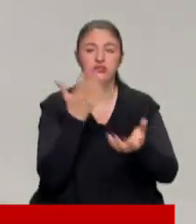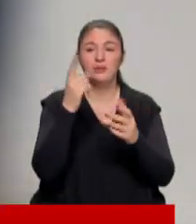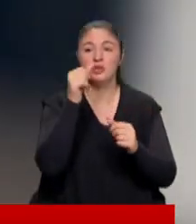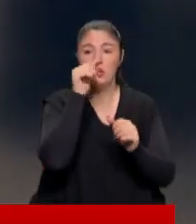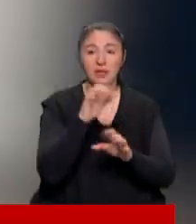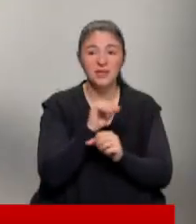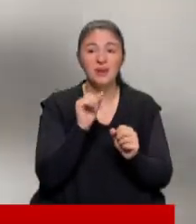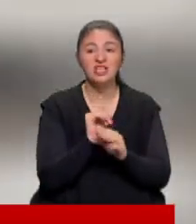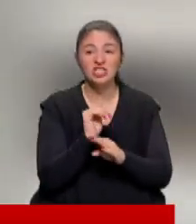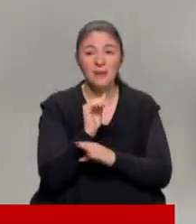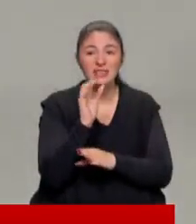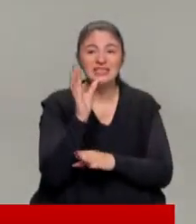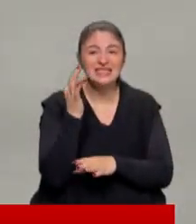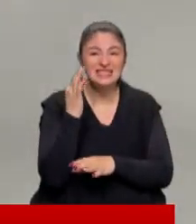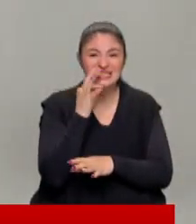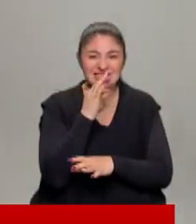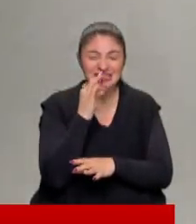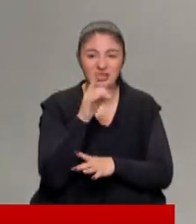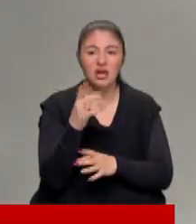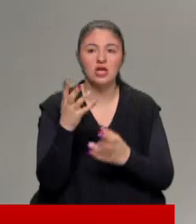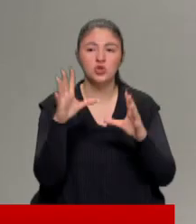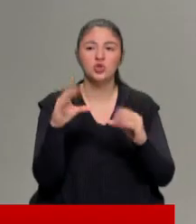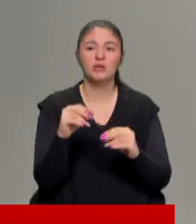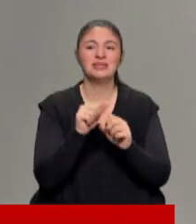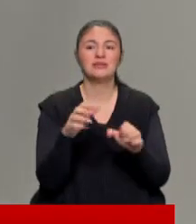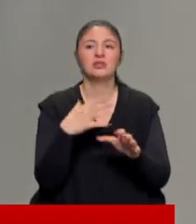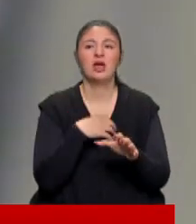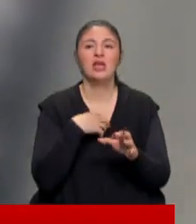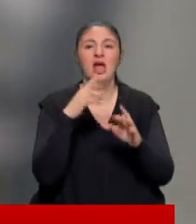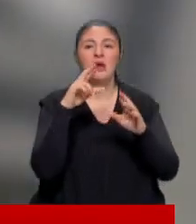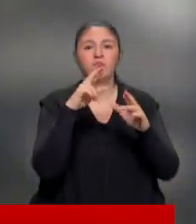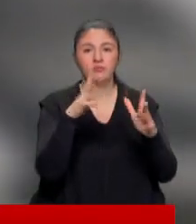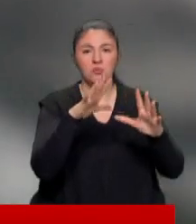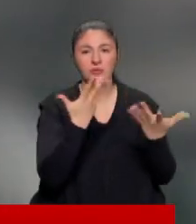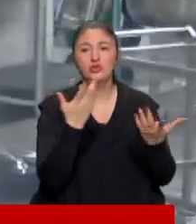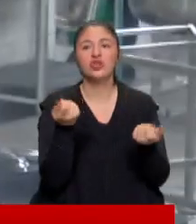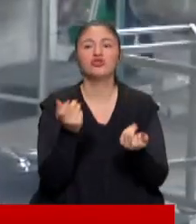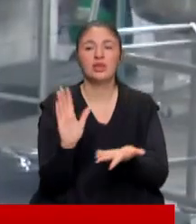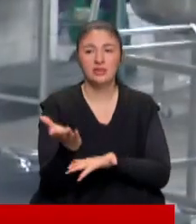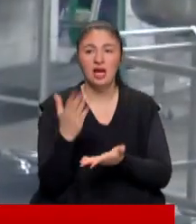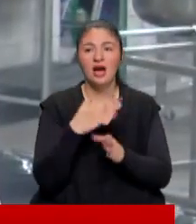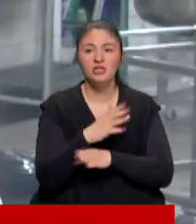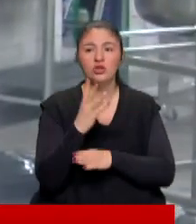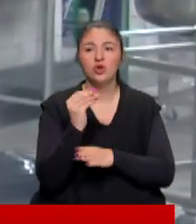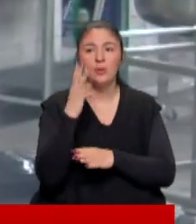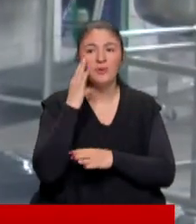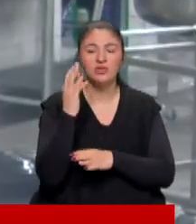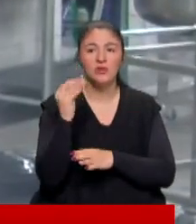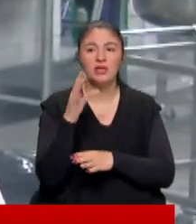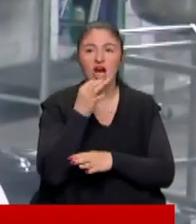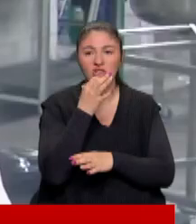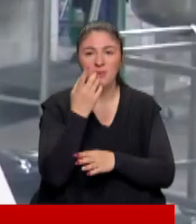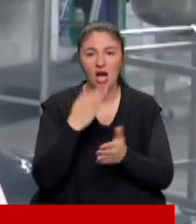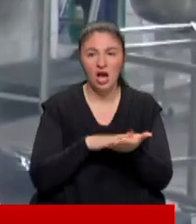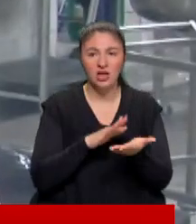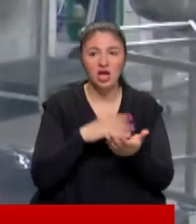doğalgaz patlaması yaşanması işten bile değildi. Yangın söndürme sistemi de arıza verdi, devreye girmedi. Aslında çok da profesyonel olmayan, acemi bir